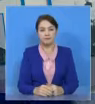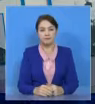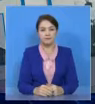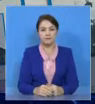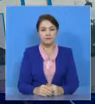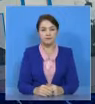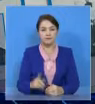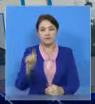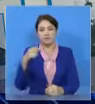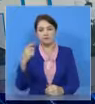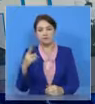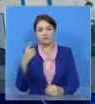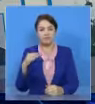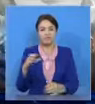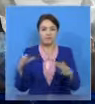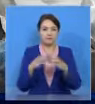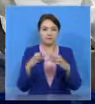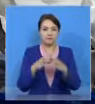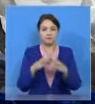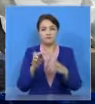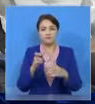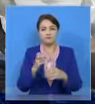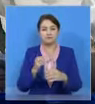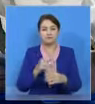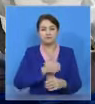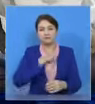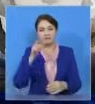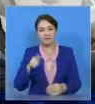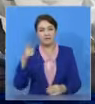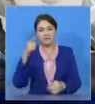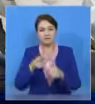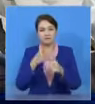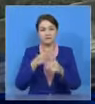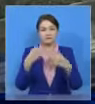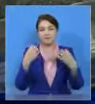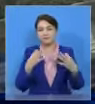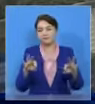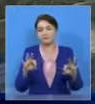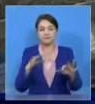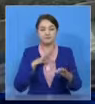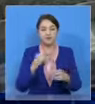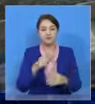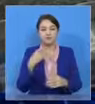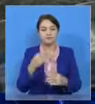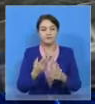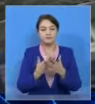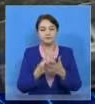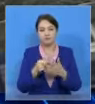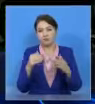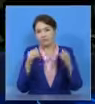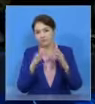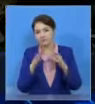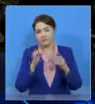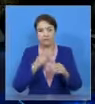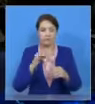100-ші және 101-ші атқыштар бригадасының құрамында болған жауынгерлердің есімі ерекше аталады. Қиян кескі ұрыстарда жанкештілікпен